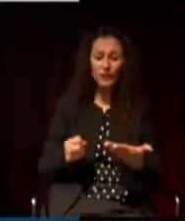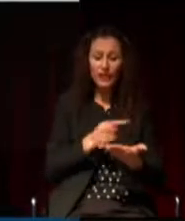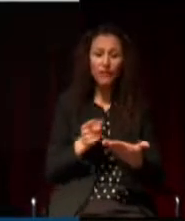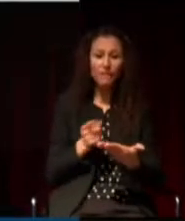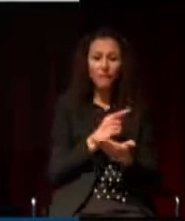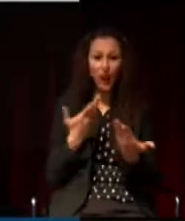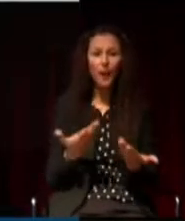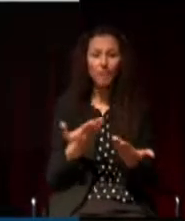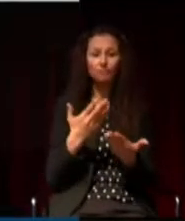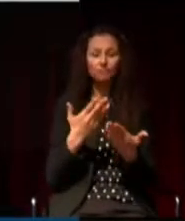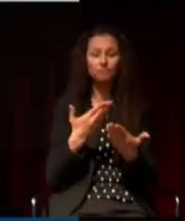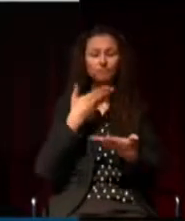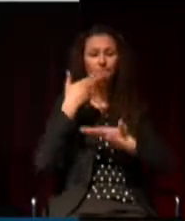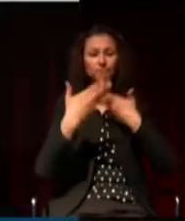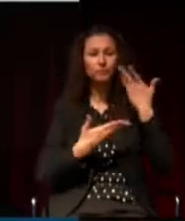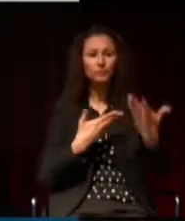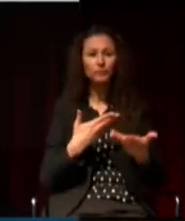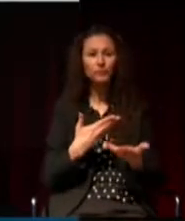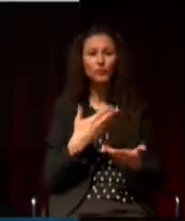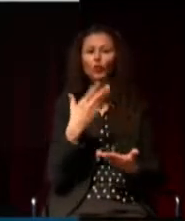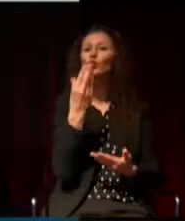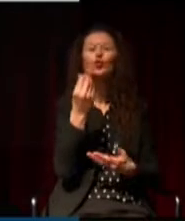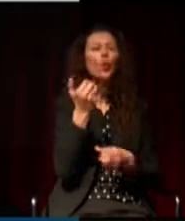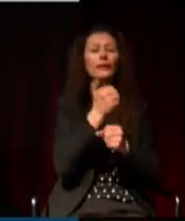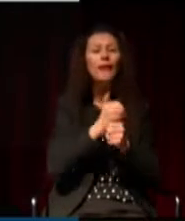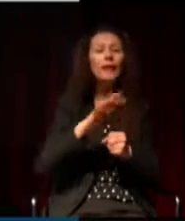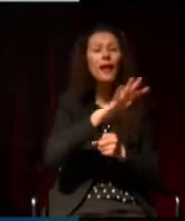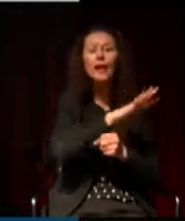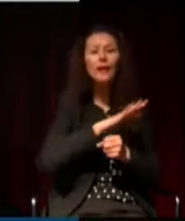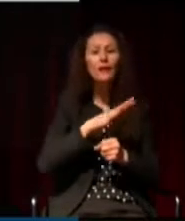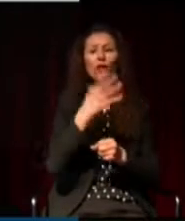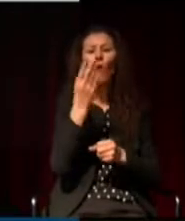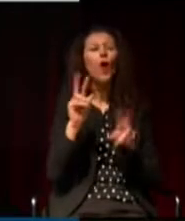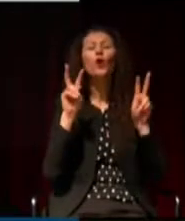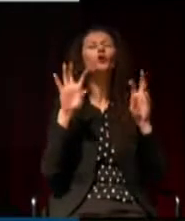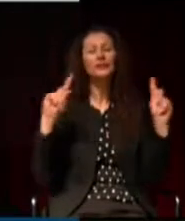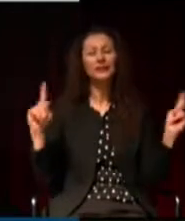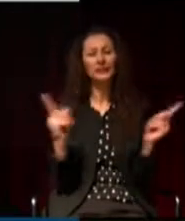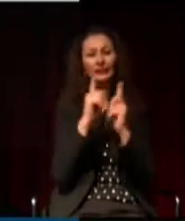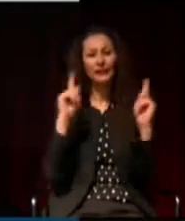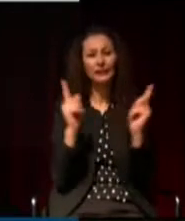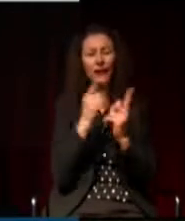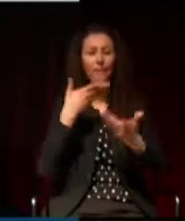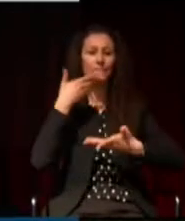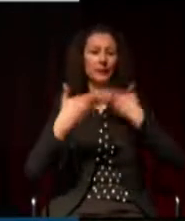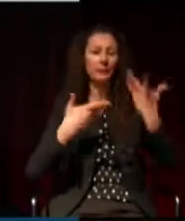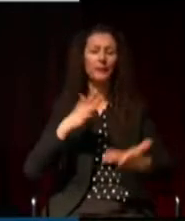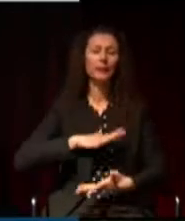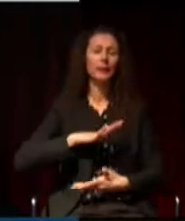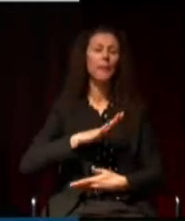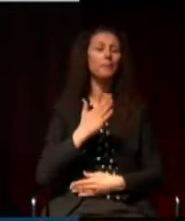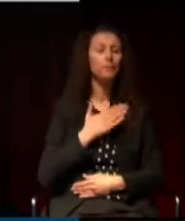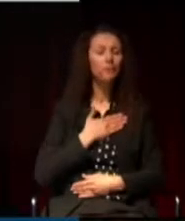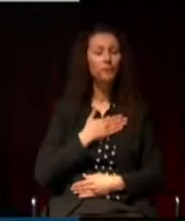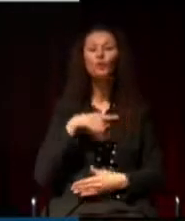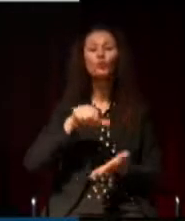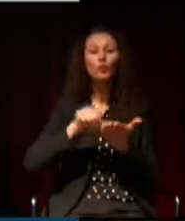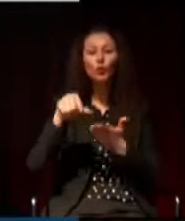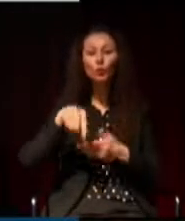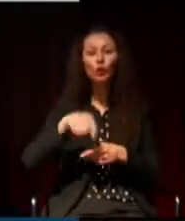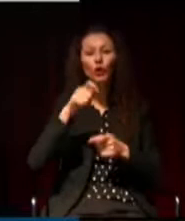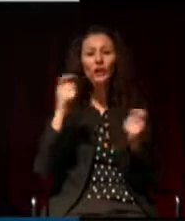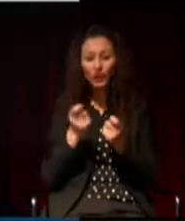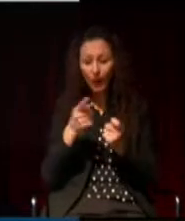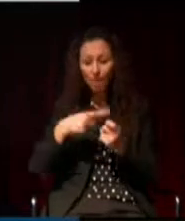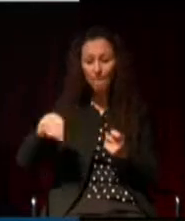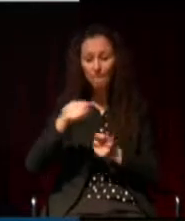bir metinden bahsediyoruz. Çok genel geçer olan konularda kısaca bahsetmek isterim. Bütün bu işlemler